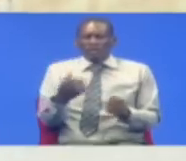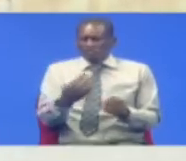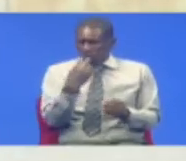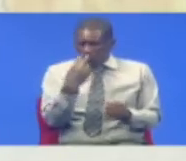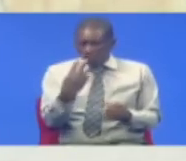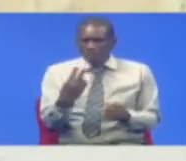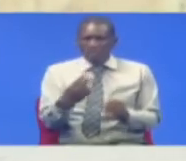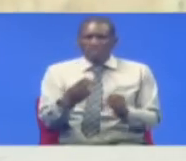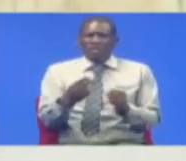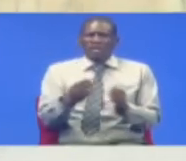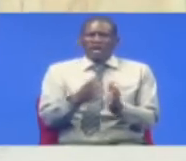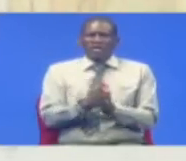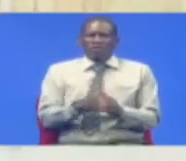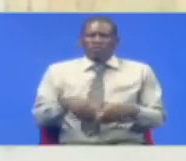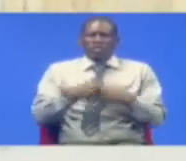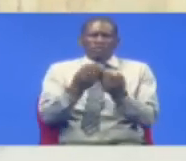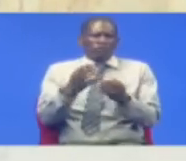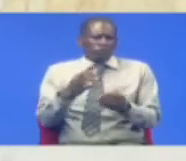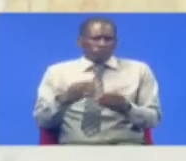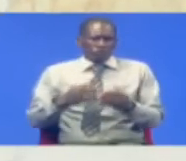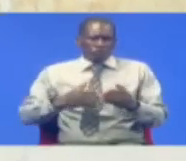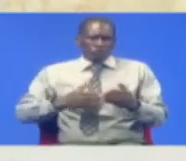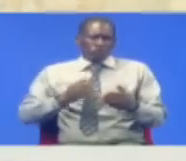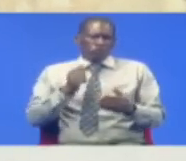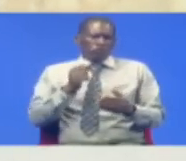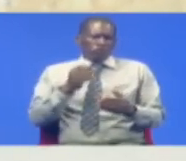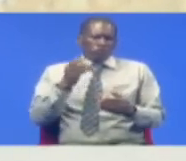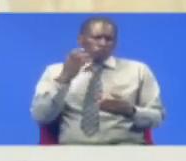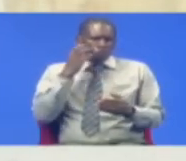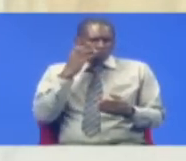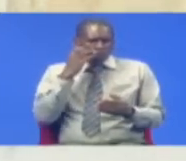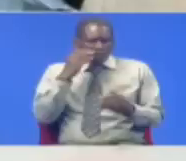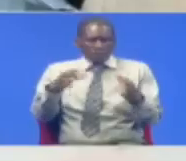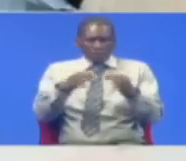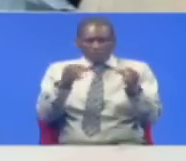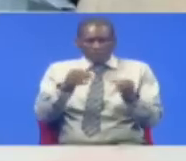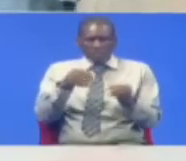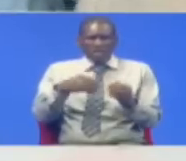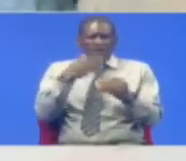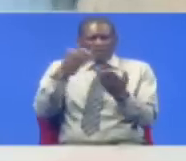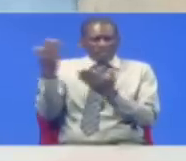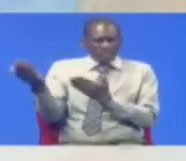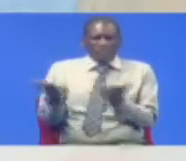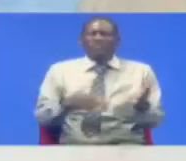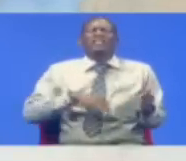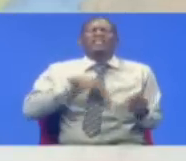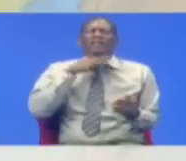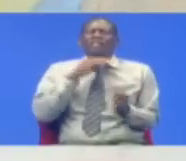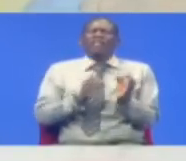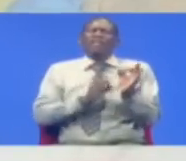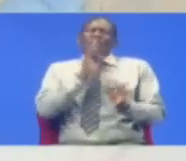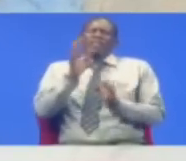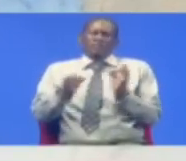kutoa rambirambi zao kwa familia baada ya kupokea ripoti ya kifo chake. If there is one man